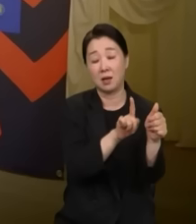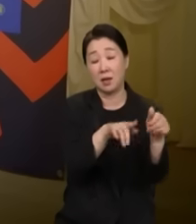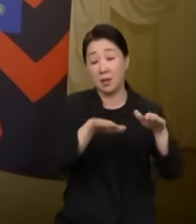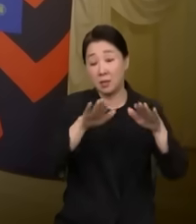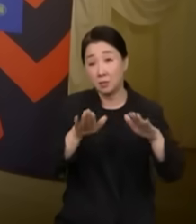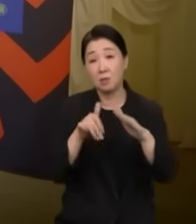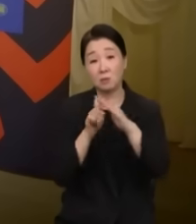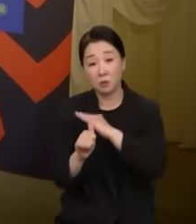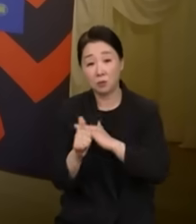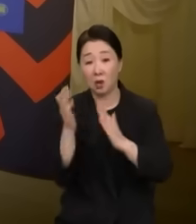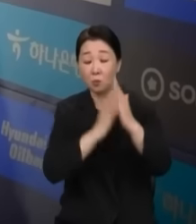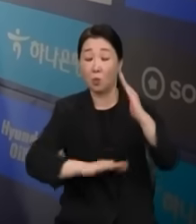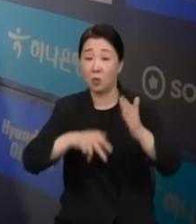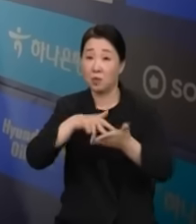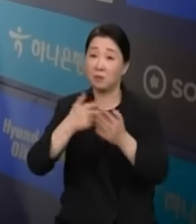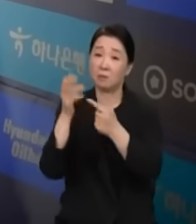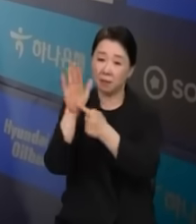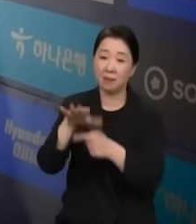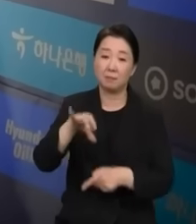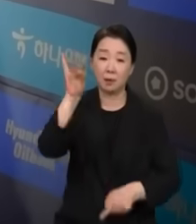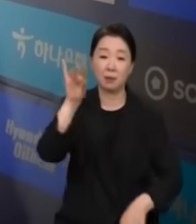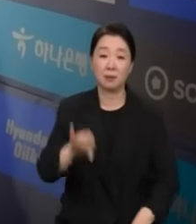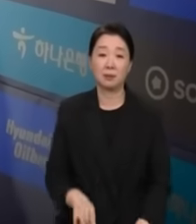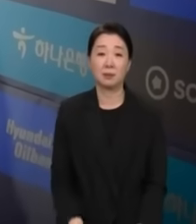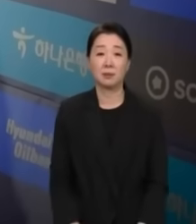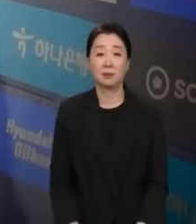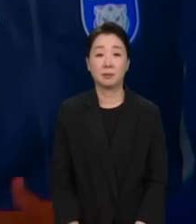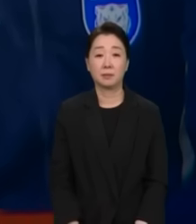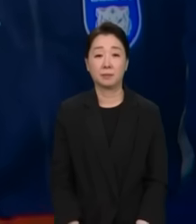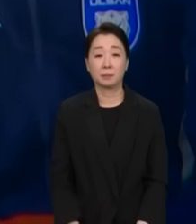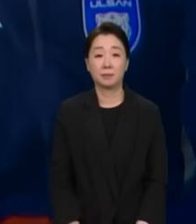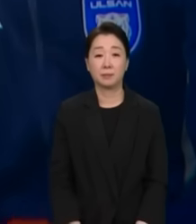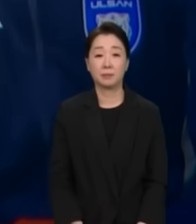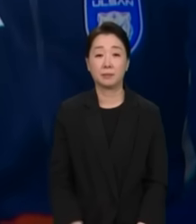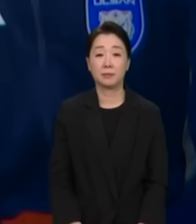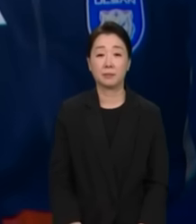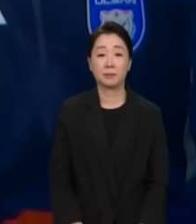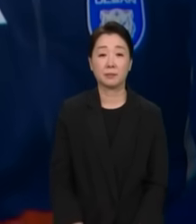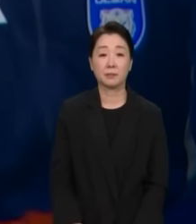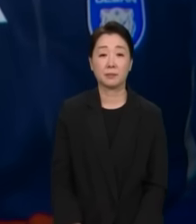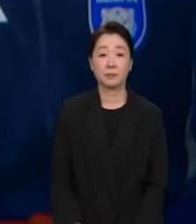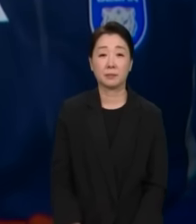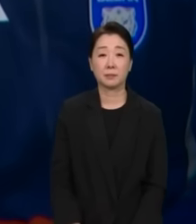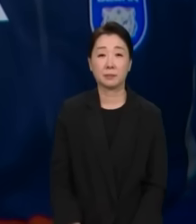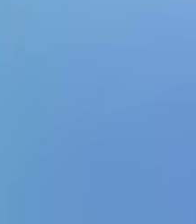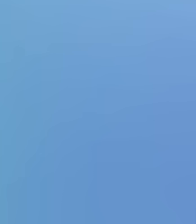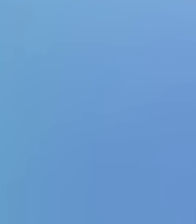현역 선수가 공개적으로 입장을 드러낸 건 처음입니다. JTBC 홍지웅입니다.